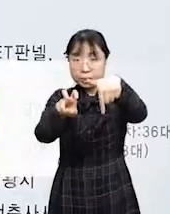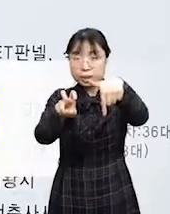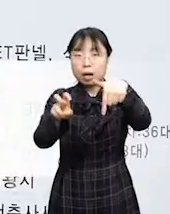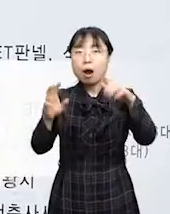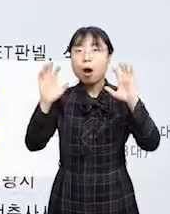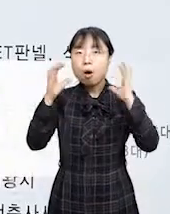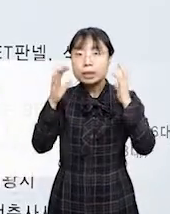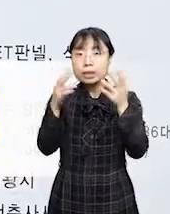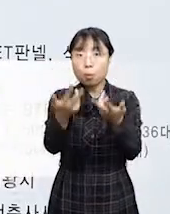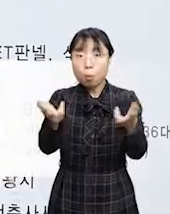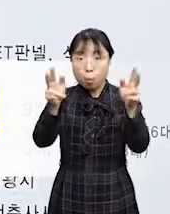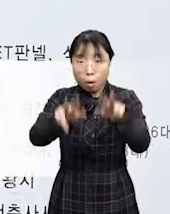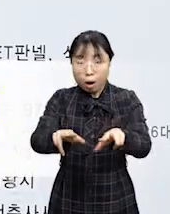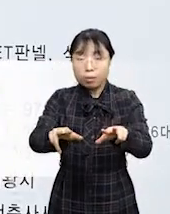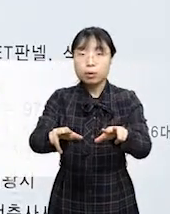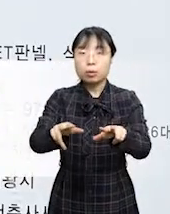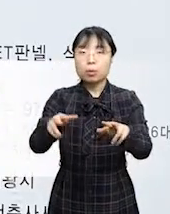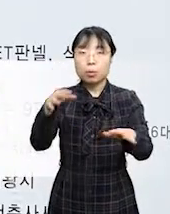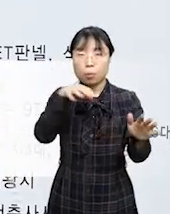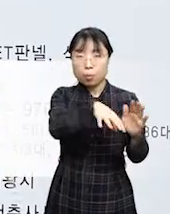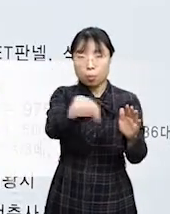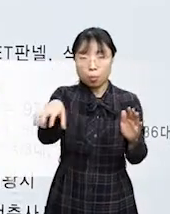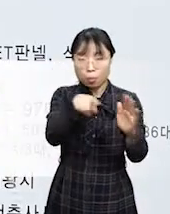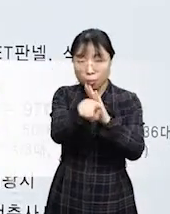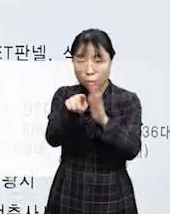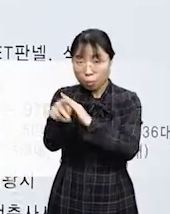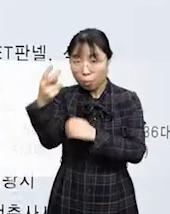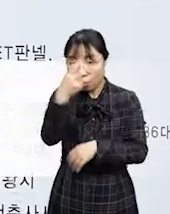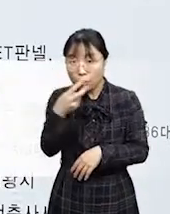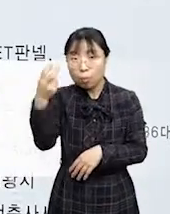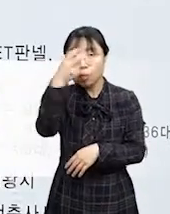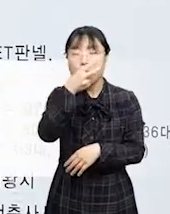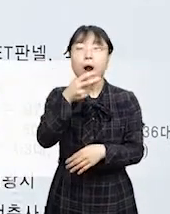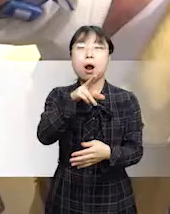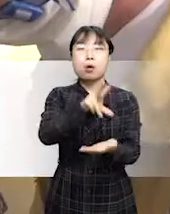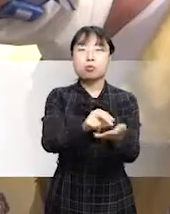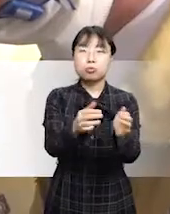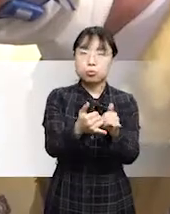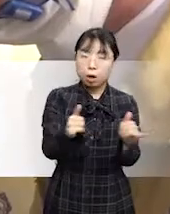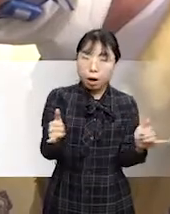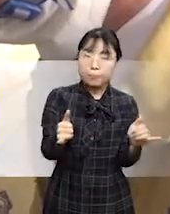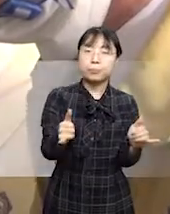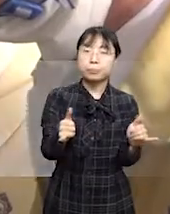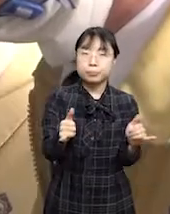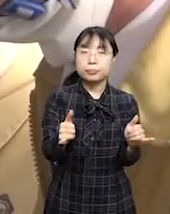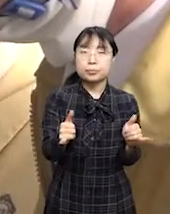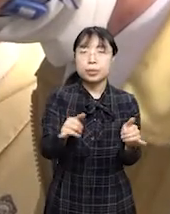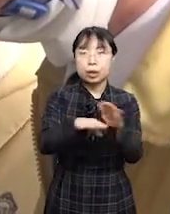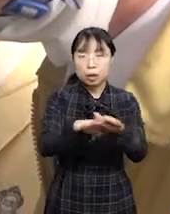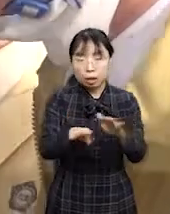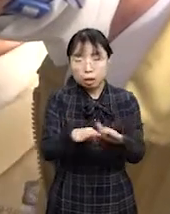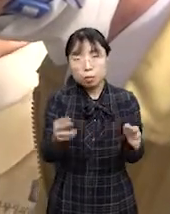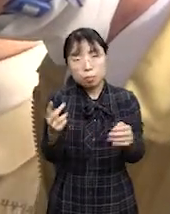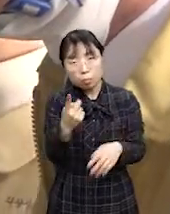어린이공원 공영주차장 조성 현장 등을 방문해 지역주민들의 민원사항과 안전관리 실태를